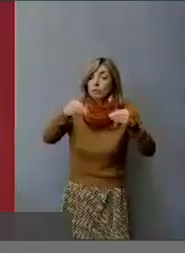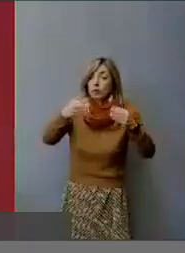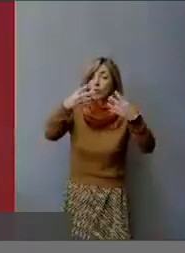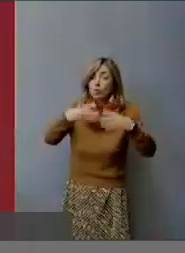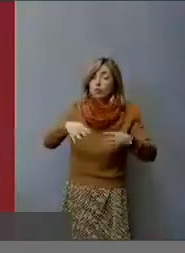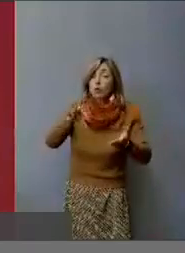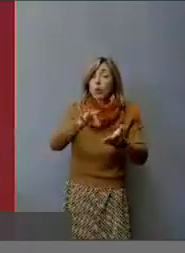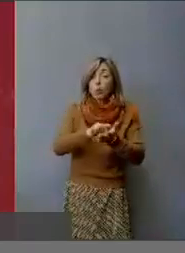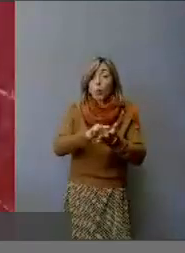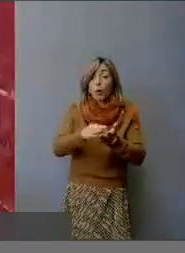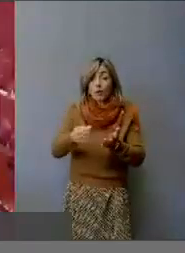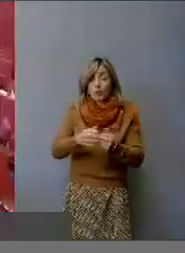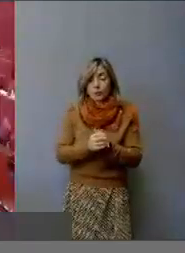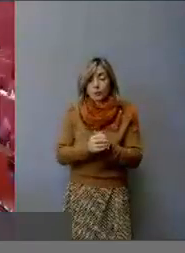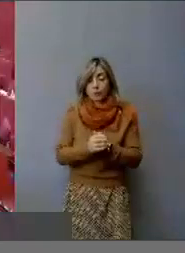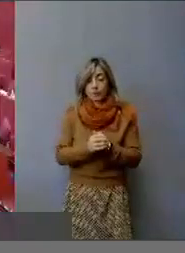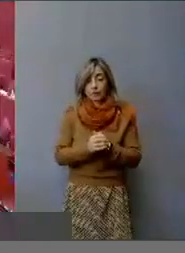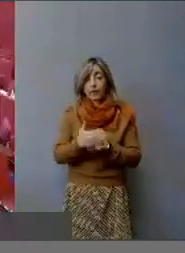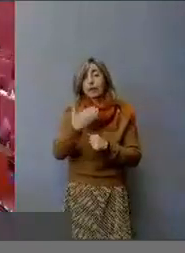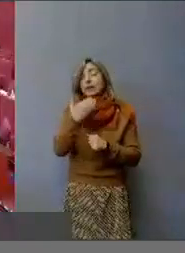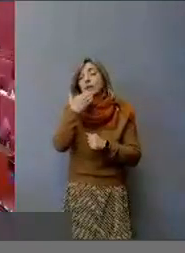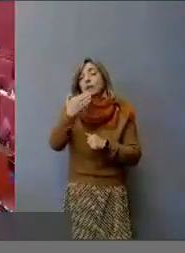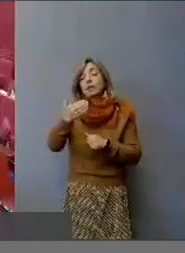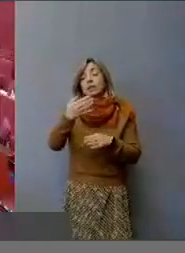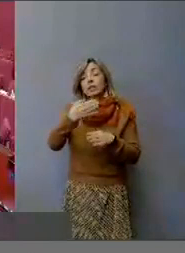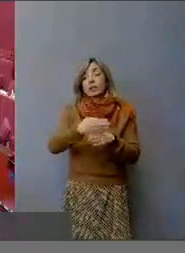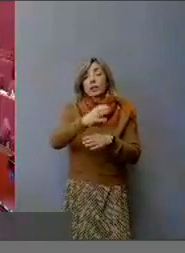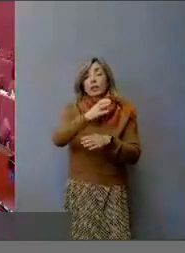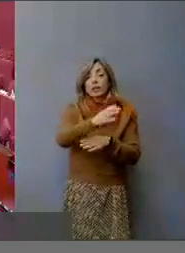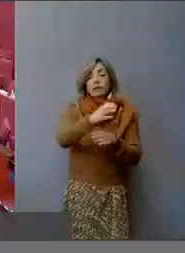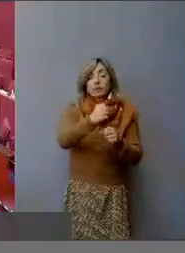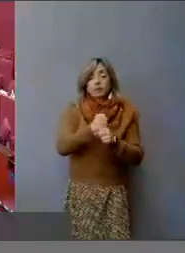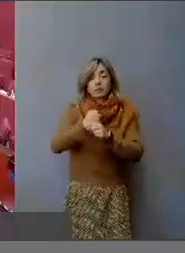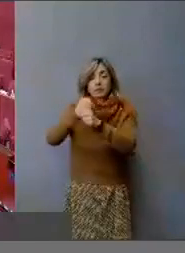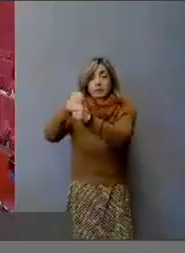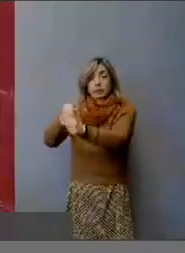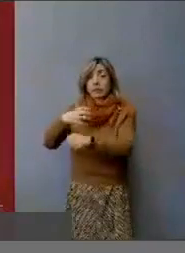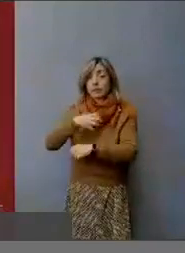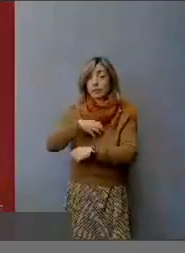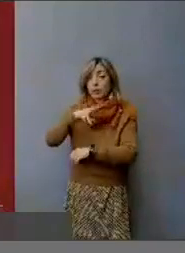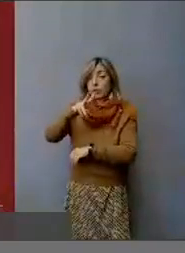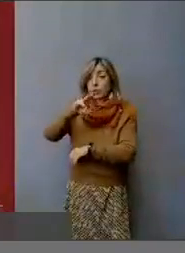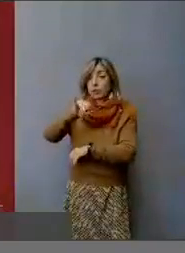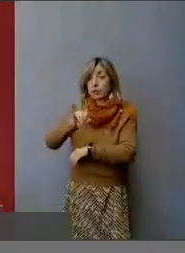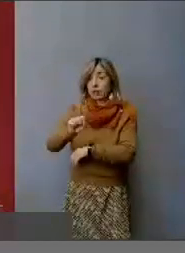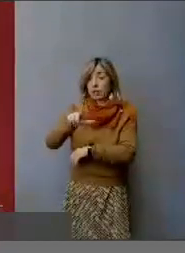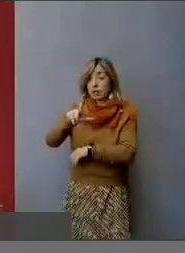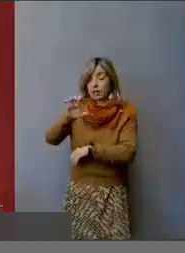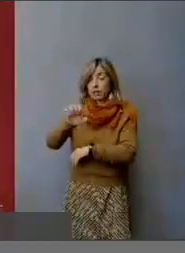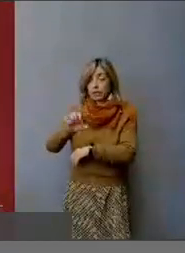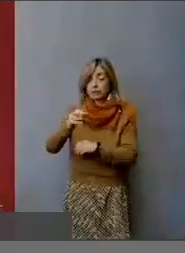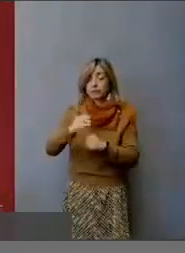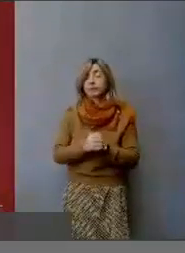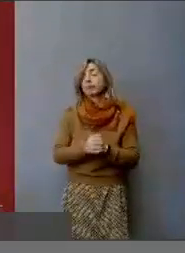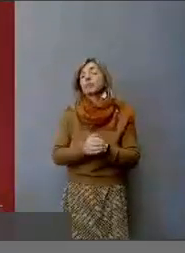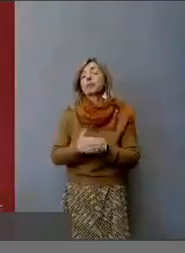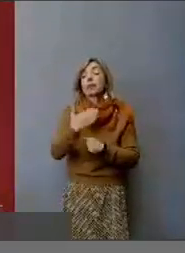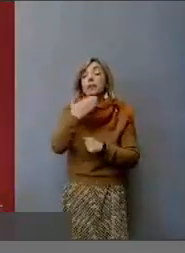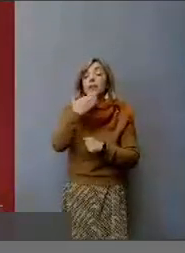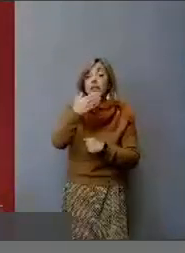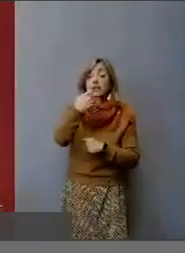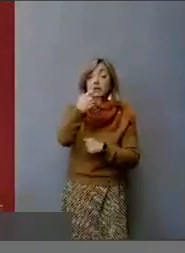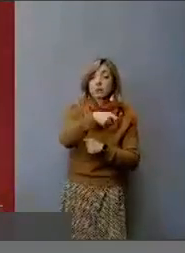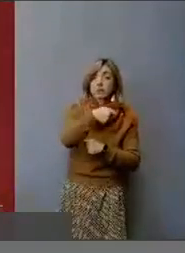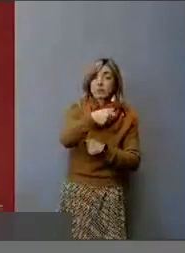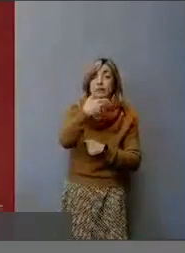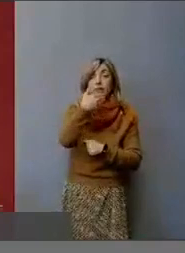grazie a lei consigliere gassino l'assessore per la risposta grazie presidente grazie consigliere è innanzitutto